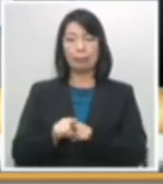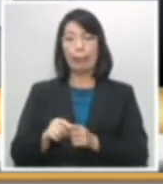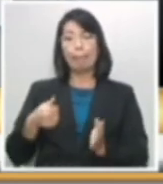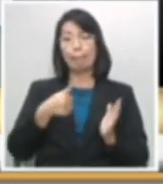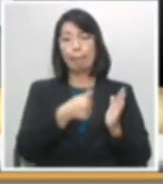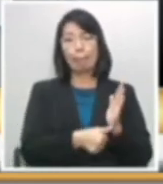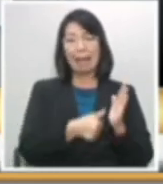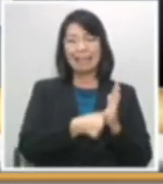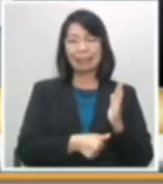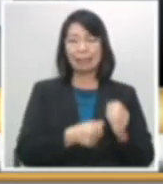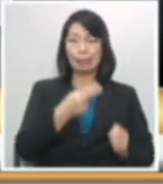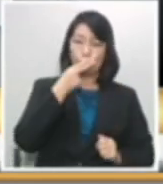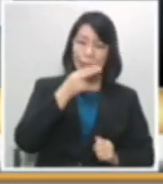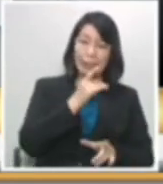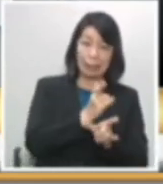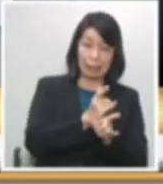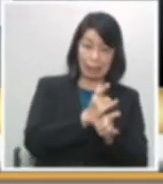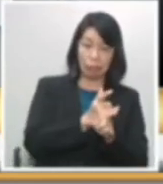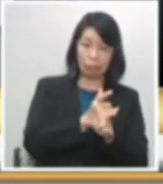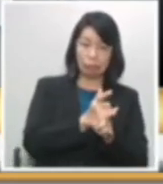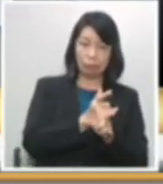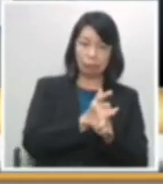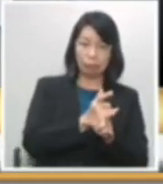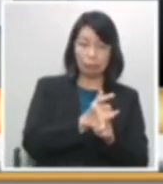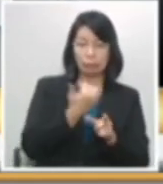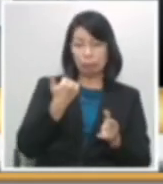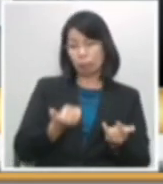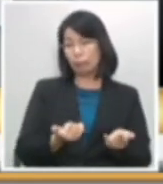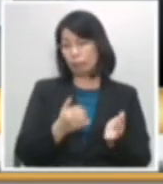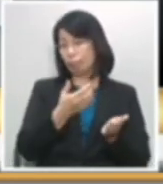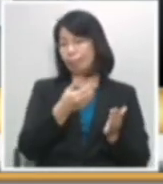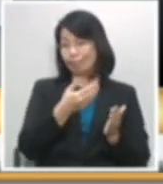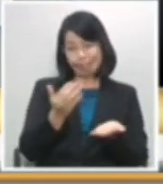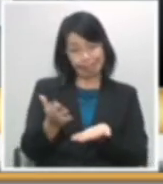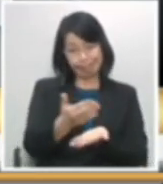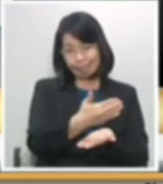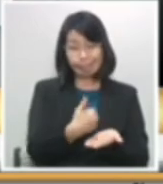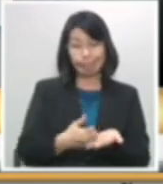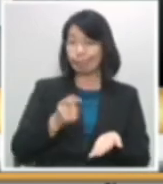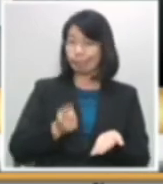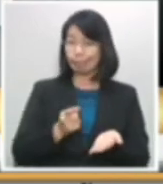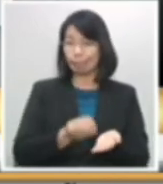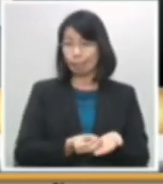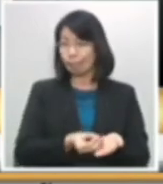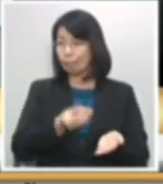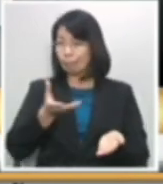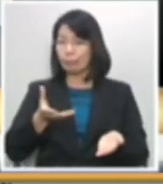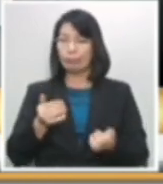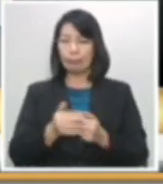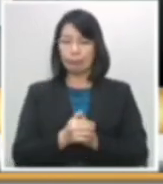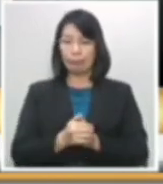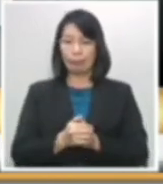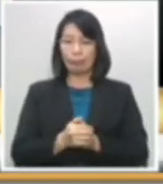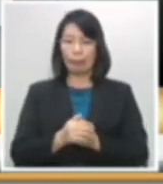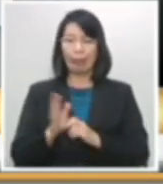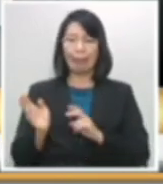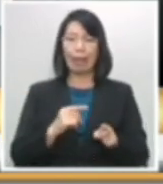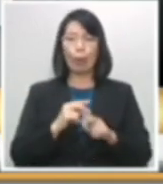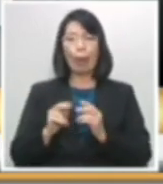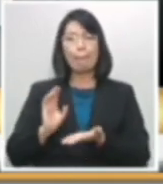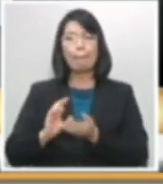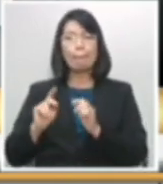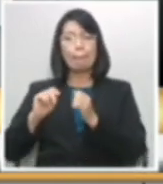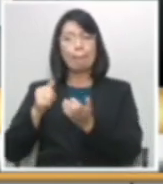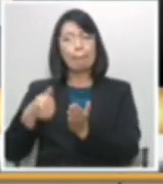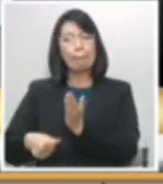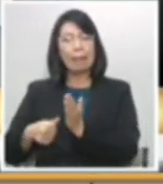ก็เห็นได้ชัดว่ามันไม่ได้กระเตื้องขึ้นเลยก็ไม่ได้ว่ากันอันนึงที่ผมสงสัยภาษียาสูบอ่ะภ